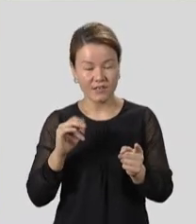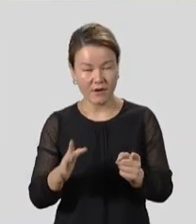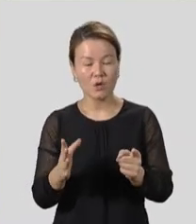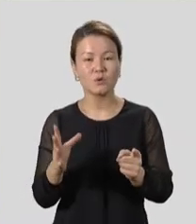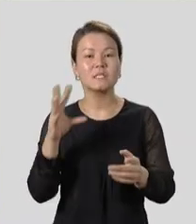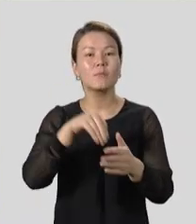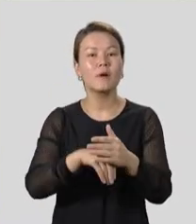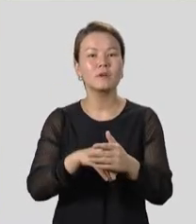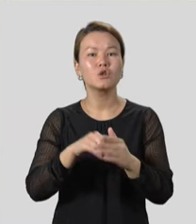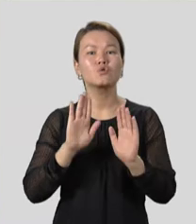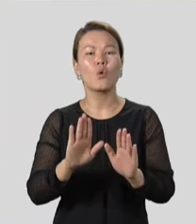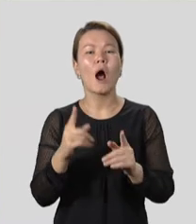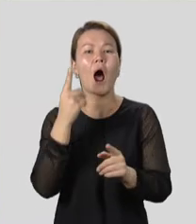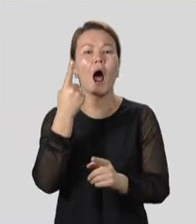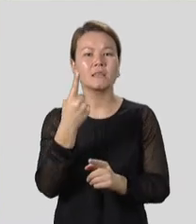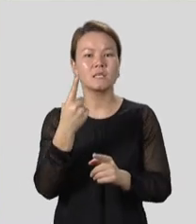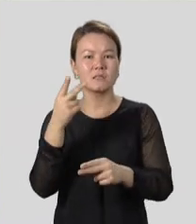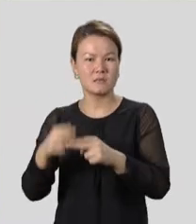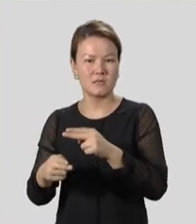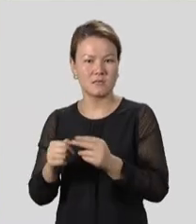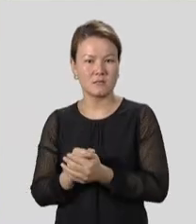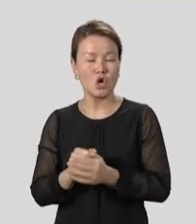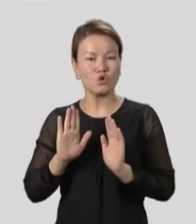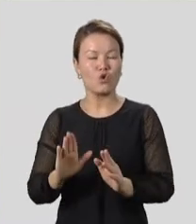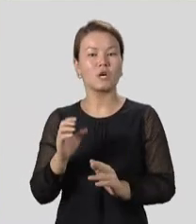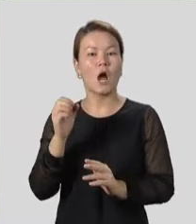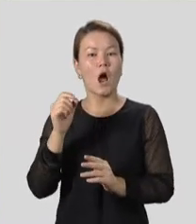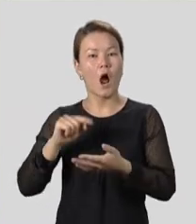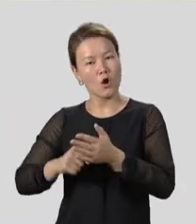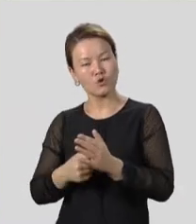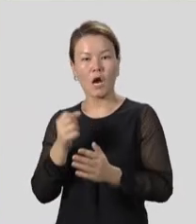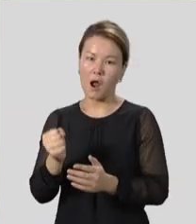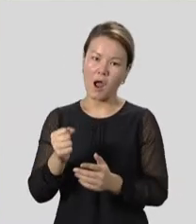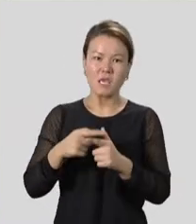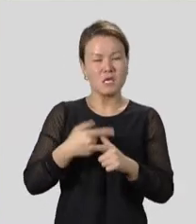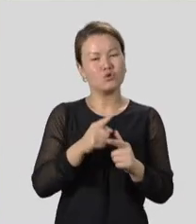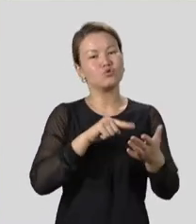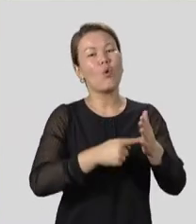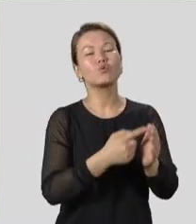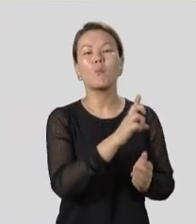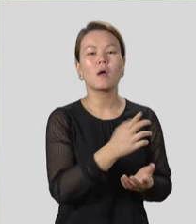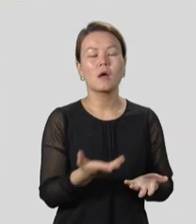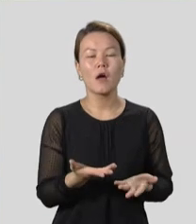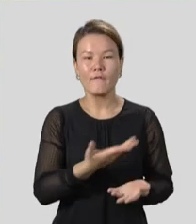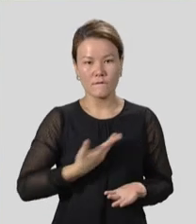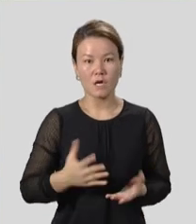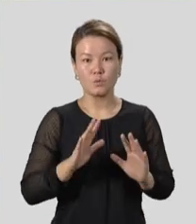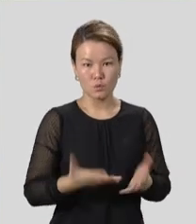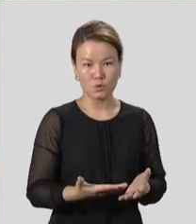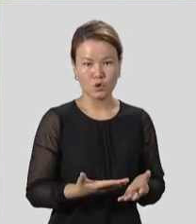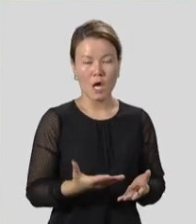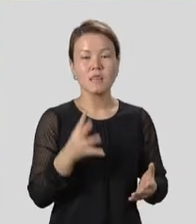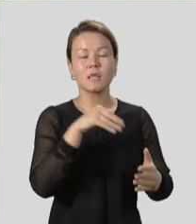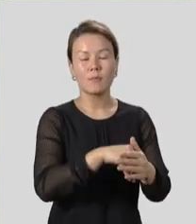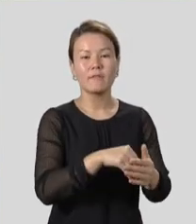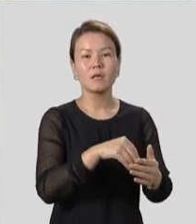только один конец? Только точку А или точку Б? В нашем случае